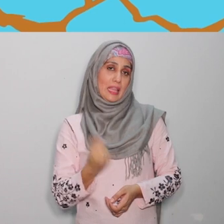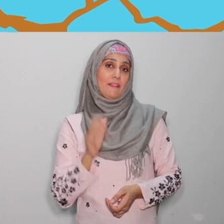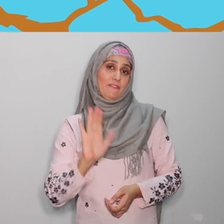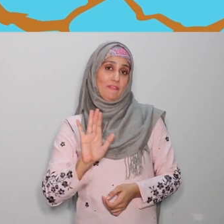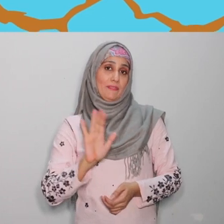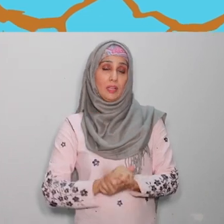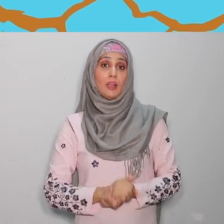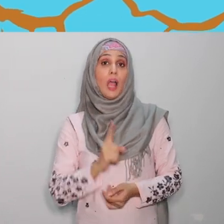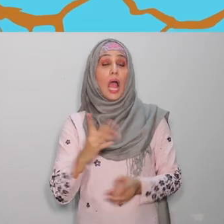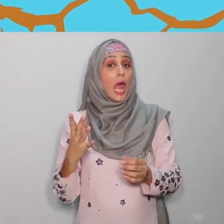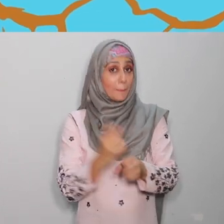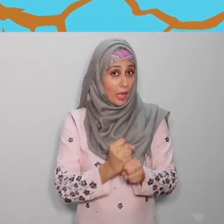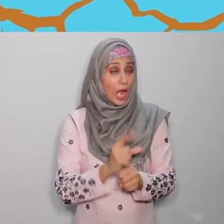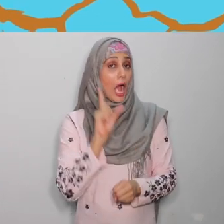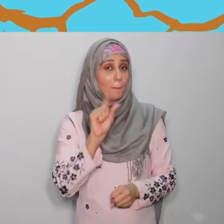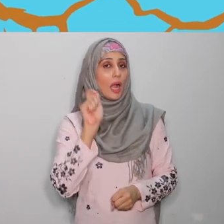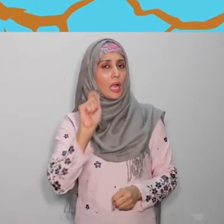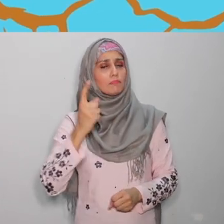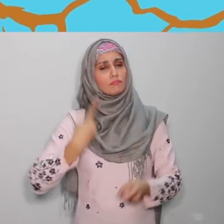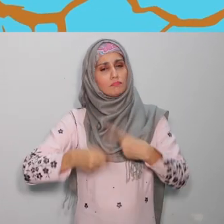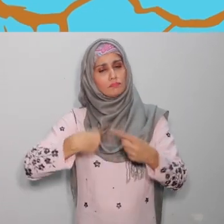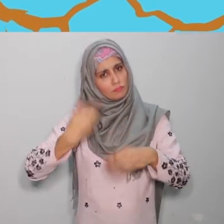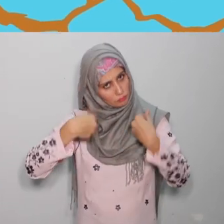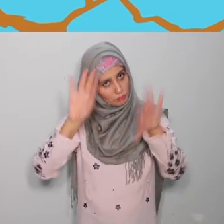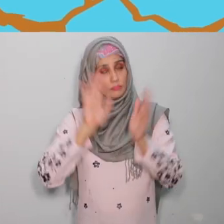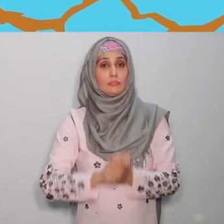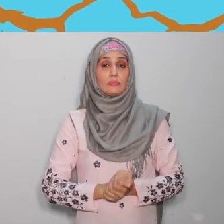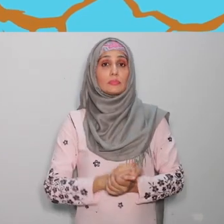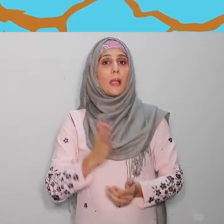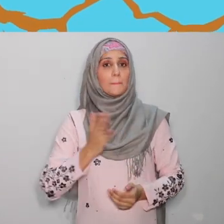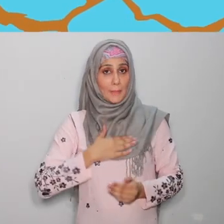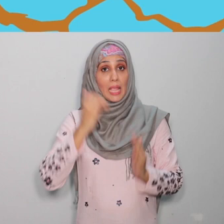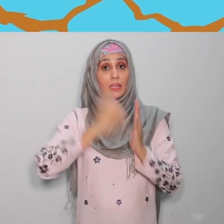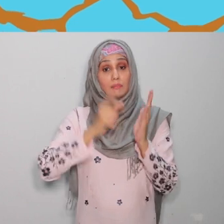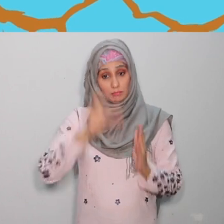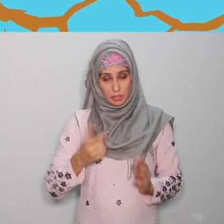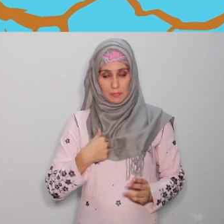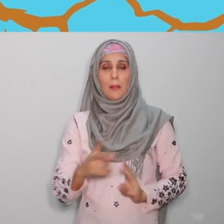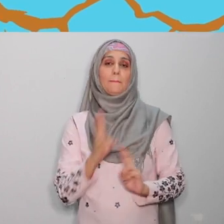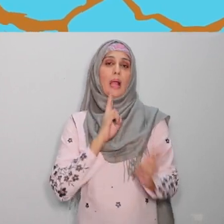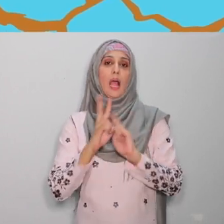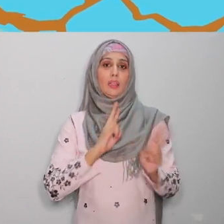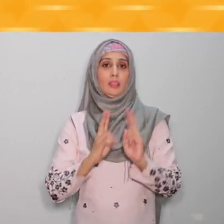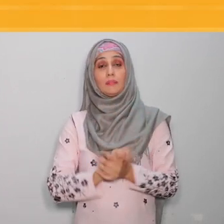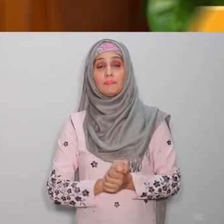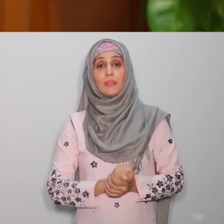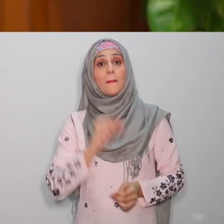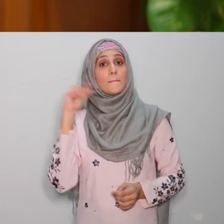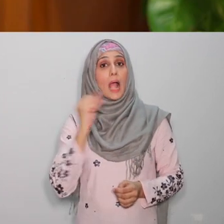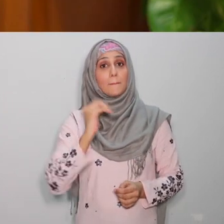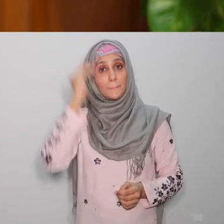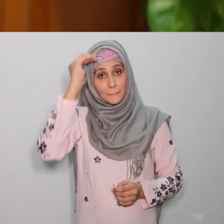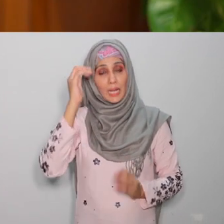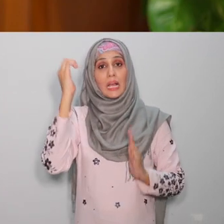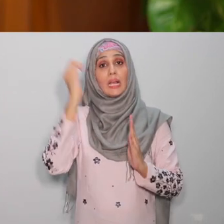एक हल है। आप सब अपना काम जारी रखें, लकड़हारे से मैं बात करूंगी। जब आपा